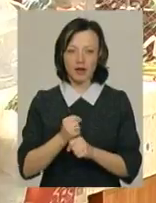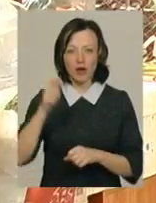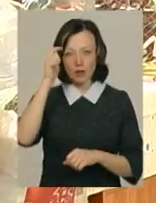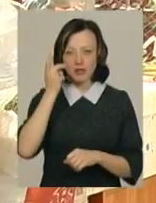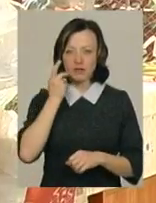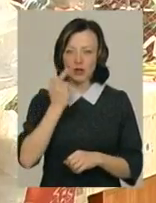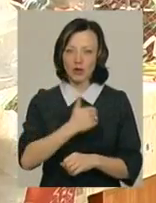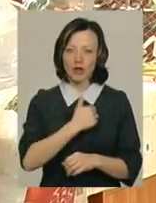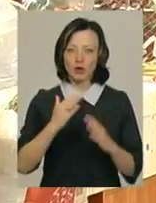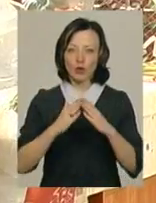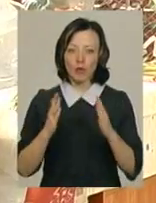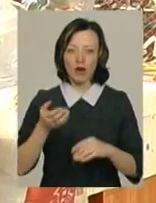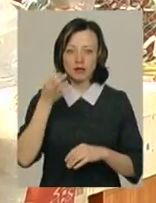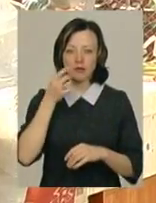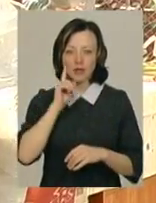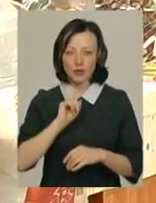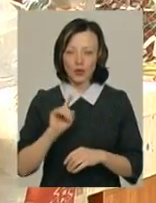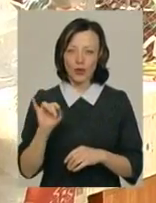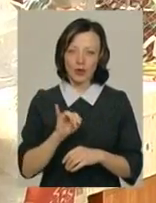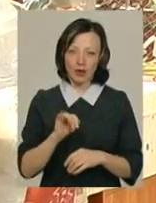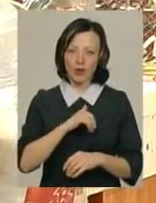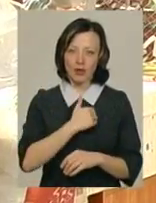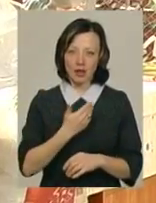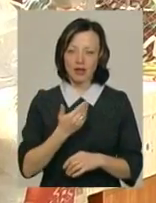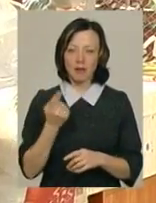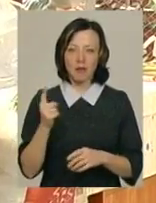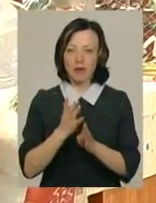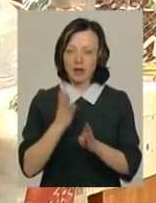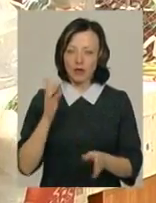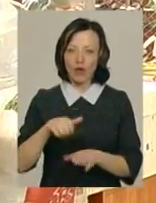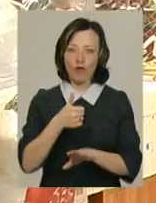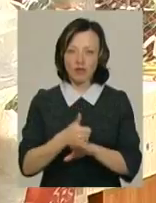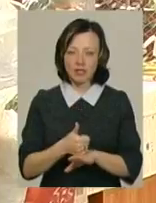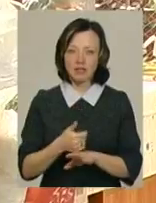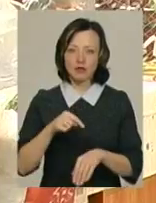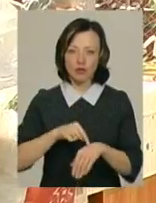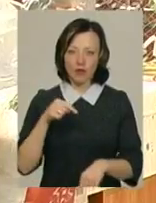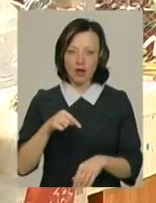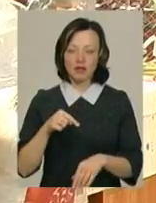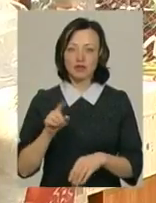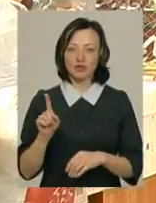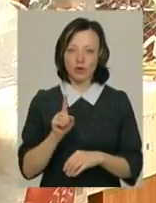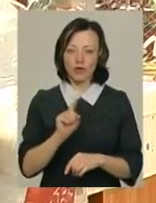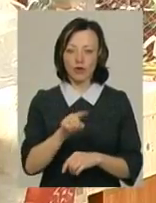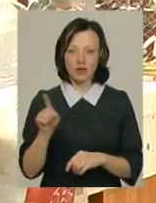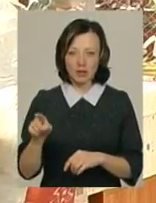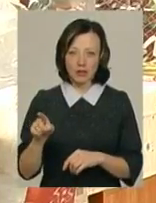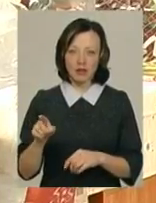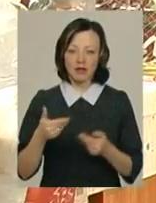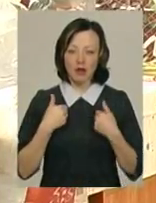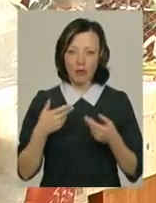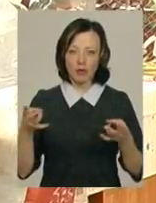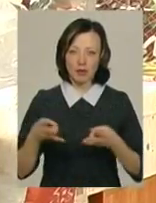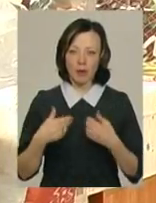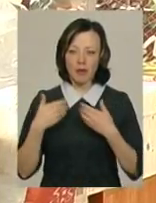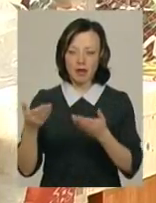завжди хочуть домашнього, смачного і, звичайно, хочуть найперше, найголовніше – це відчувати про те, що вони нам